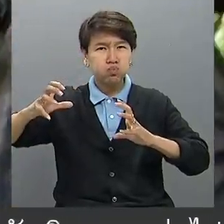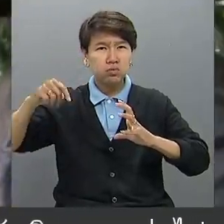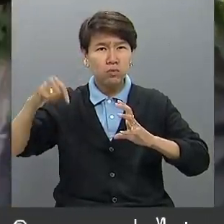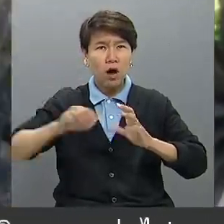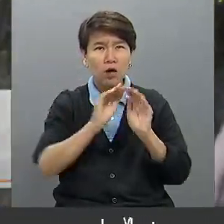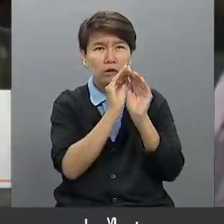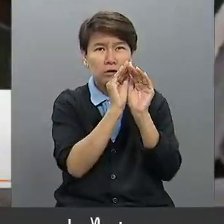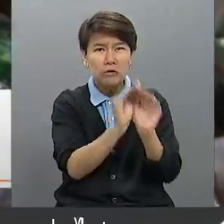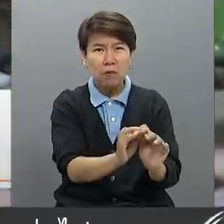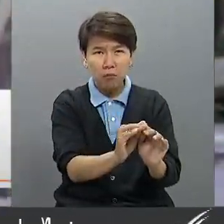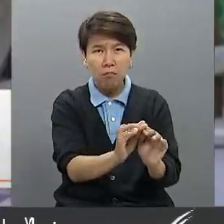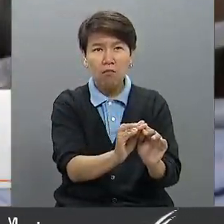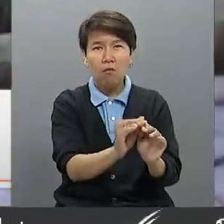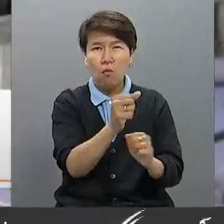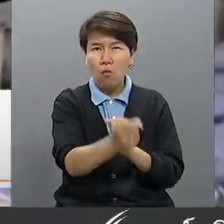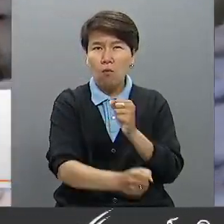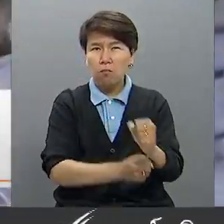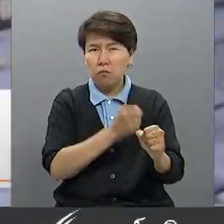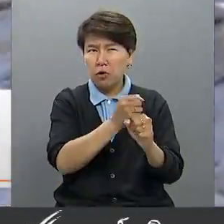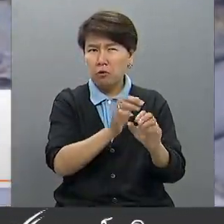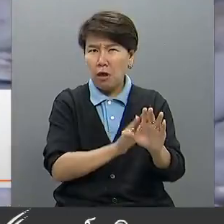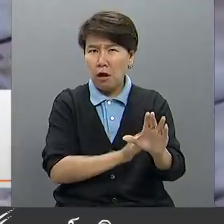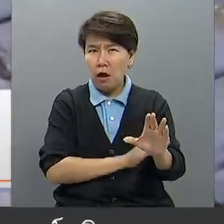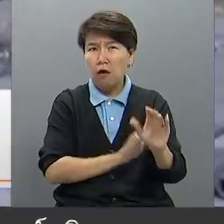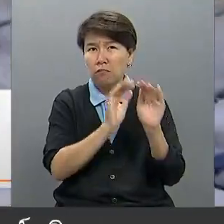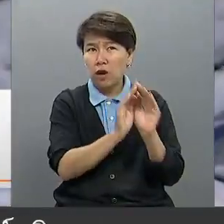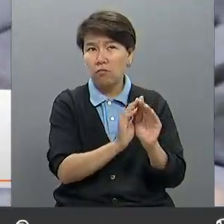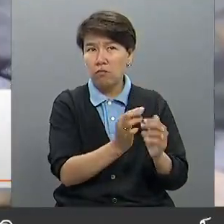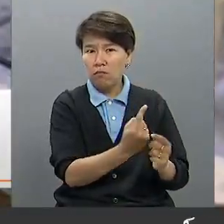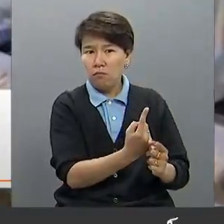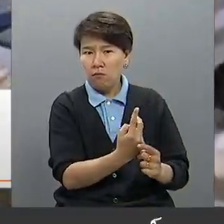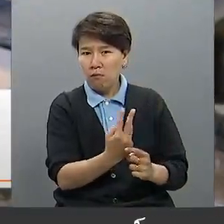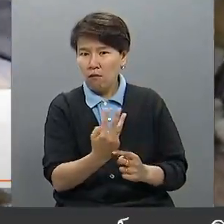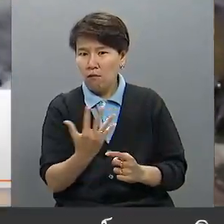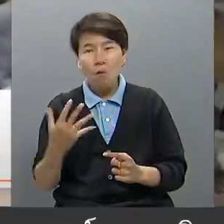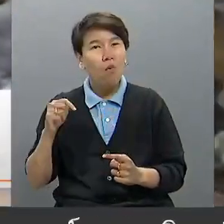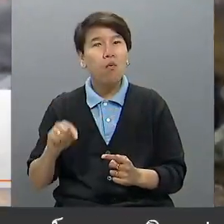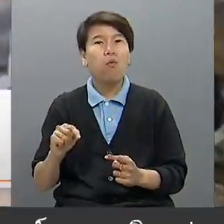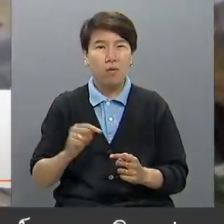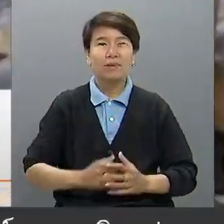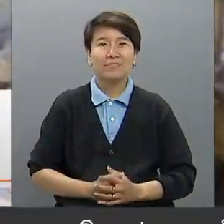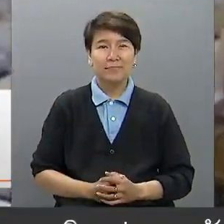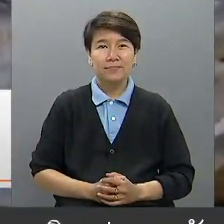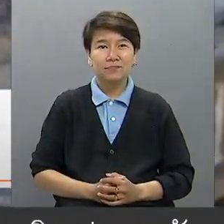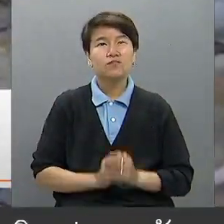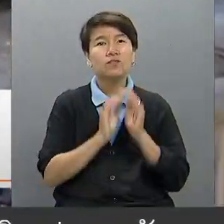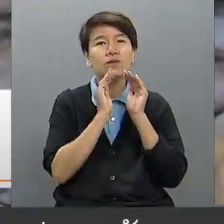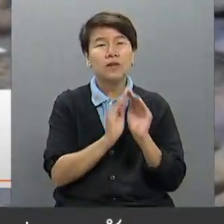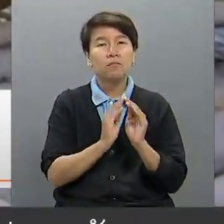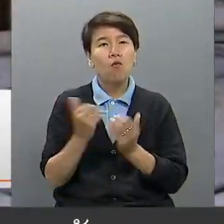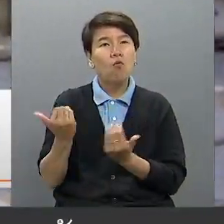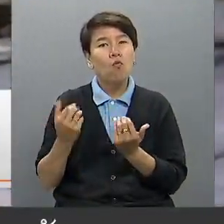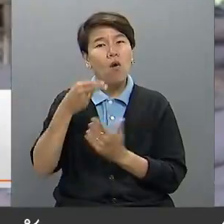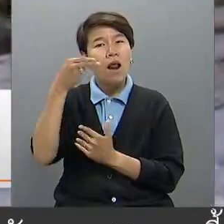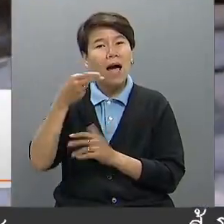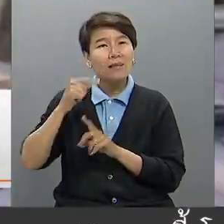ามีแบบเพียงแค่เกวียนเดียวหรือ2เกวียนเท่านั้นแต่มีหลายอันเลยนะครับ สะสมไว้ให้รุ่นลูกรุ่นหลานได้ดูนะครับในอดีตเกวียนเนี่ยเป็